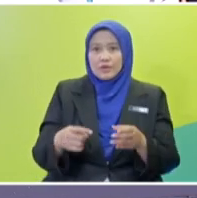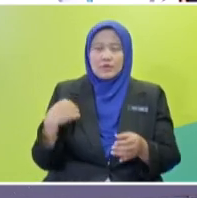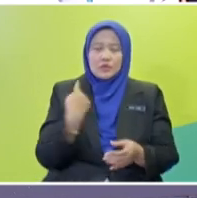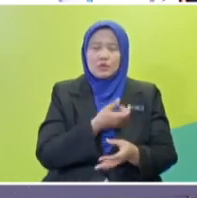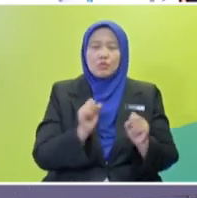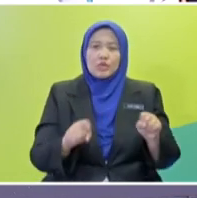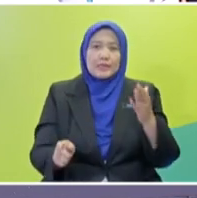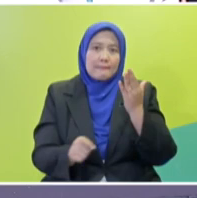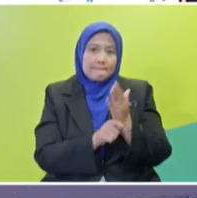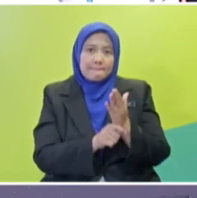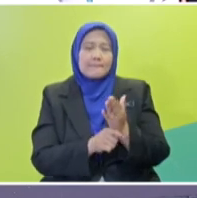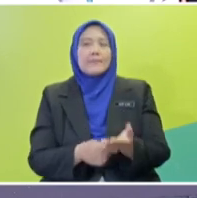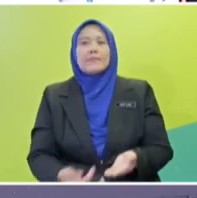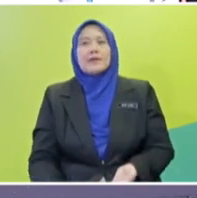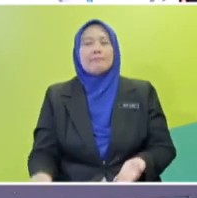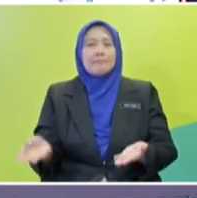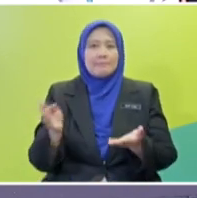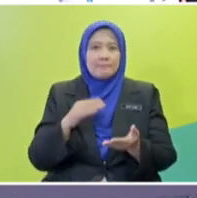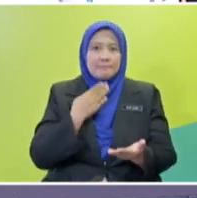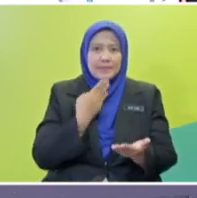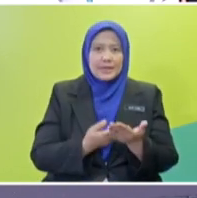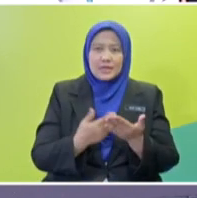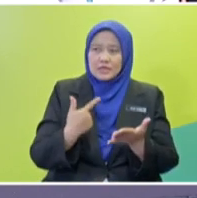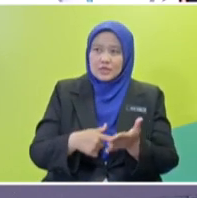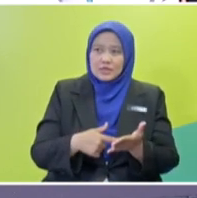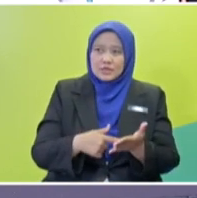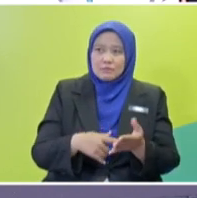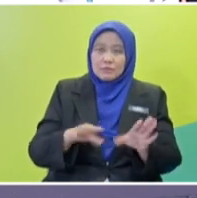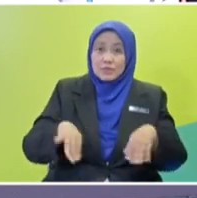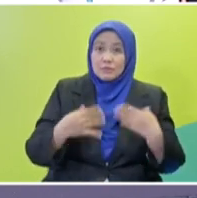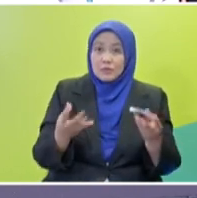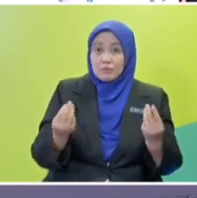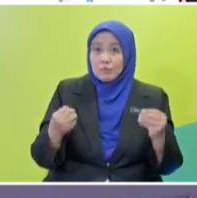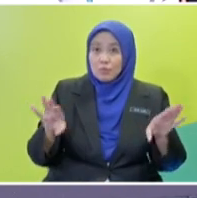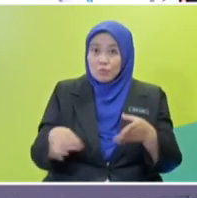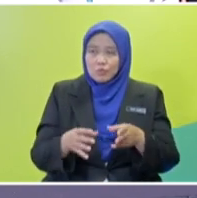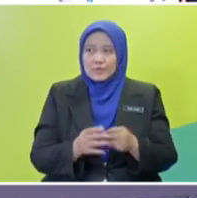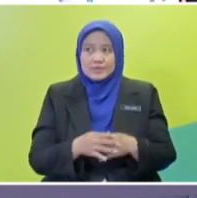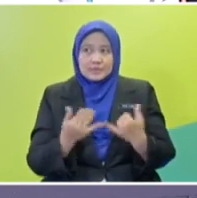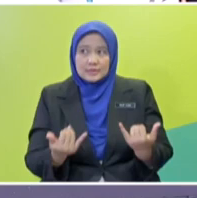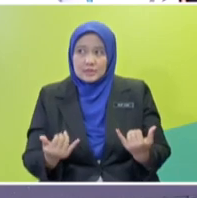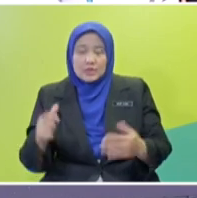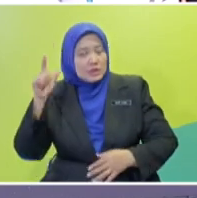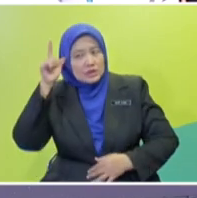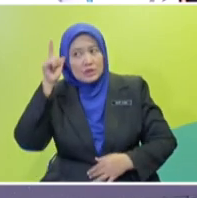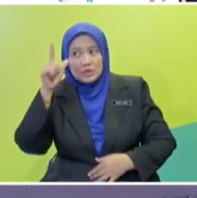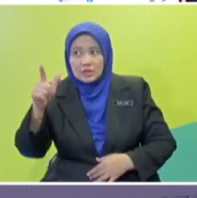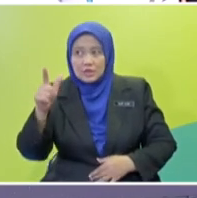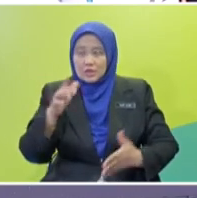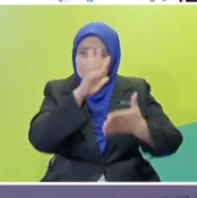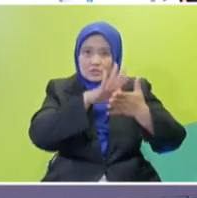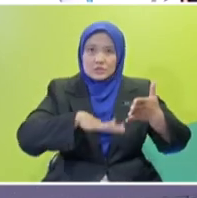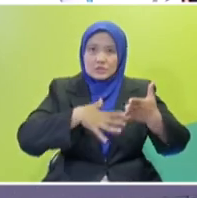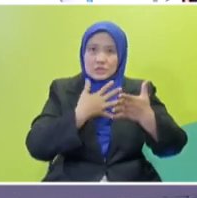ya bagaimana kita tidak kenapa sih tidak tambah baik kayak contoh saya beri untuk sayapnya oke lah karena saya ya Ini kita lihat pada jadwal